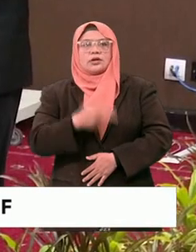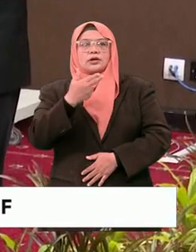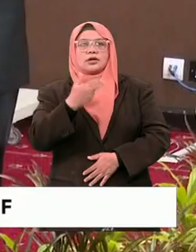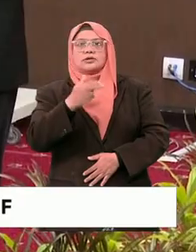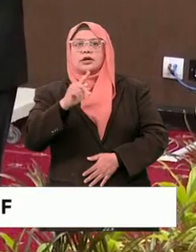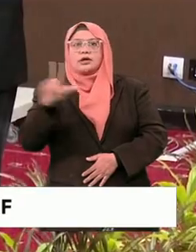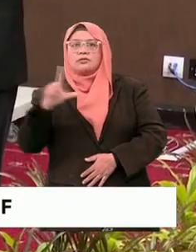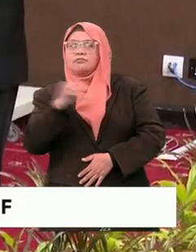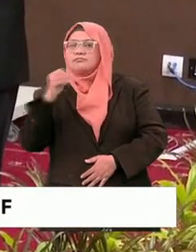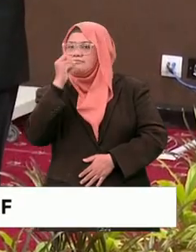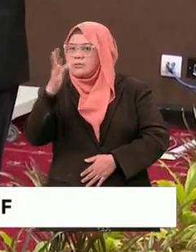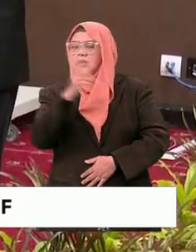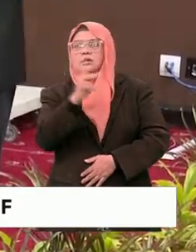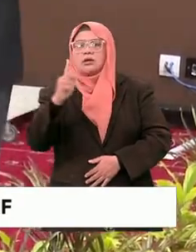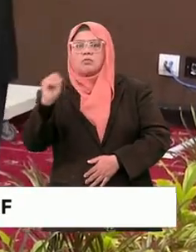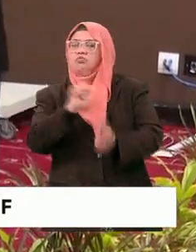lengkap